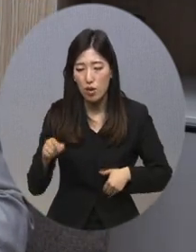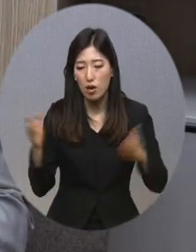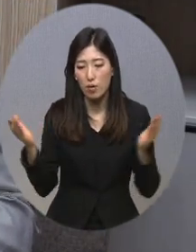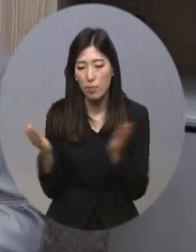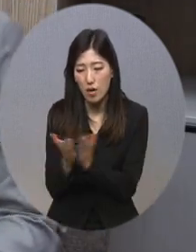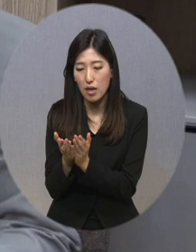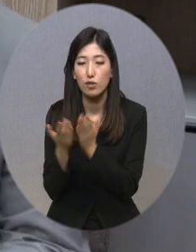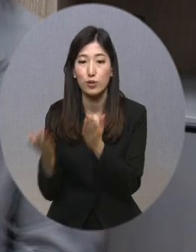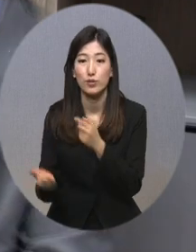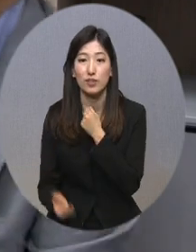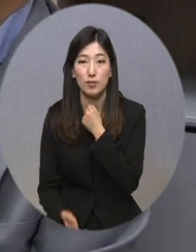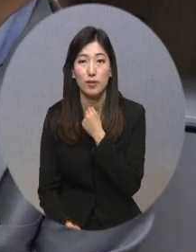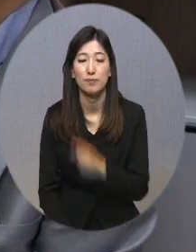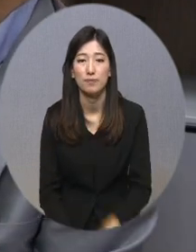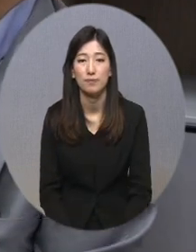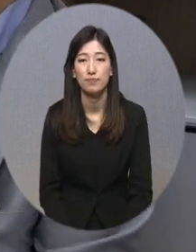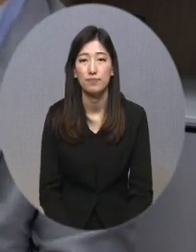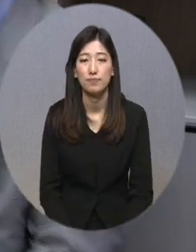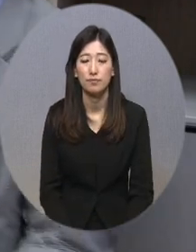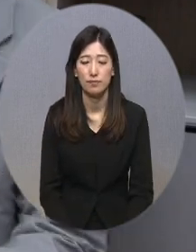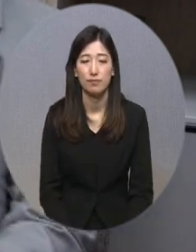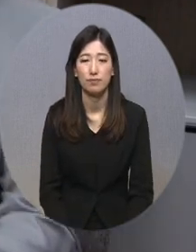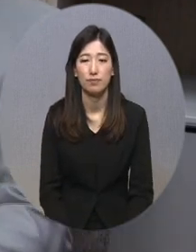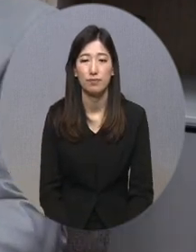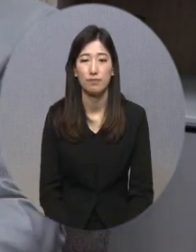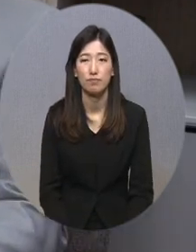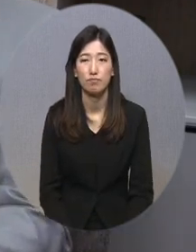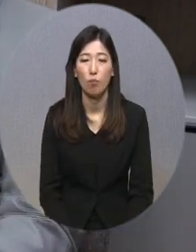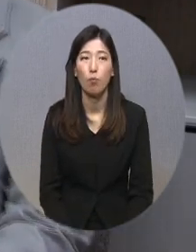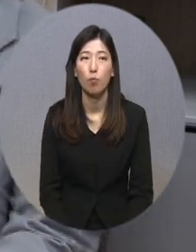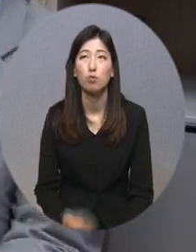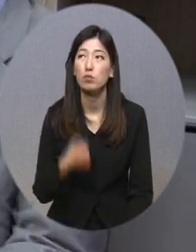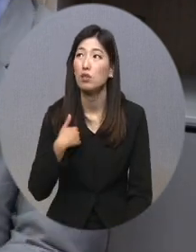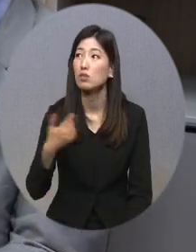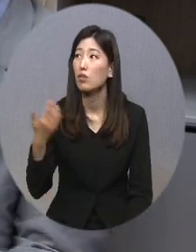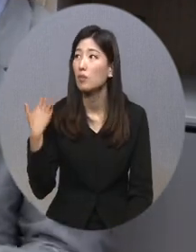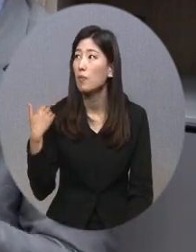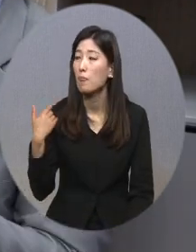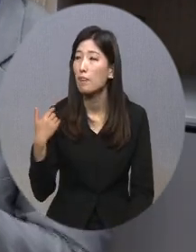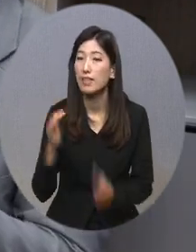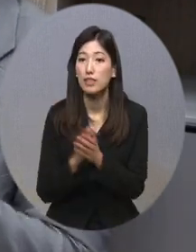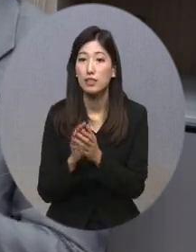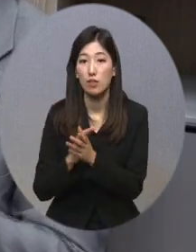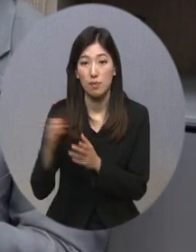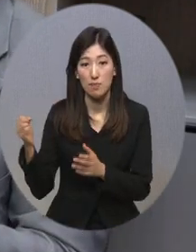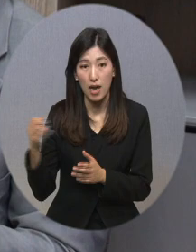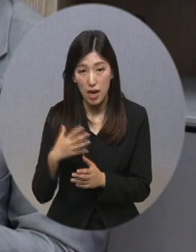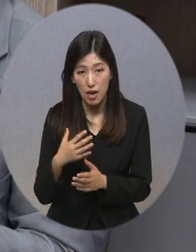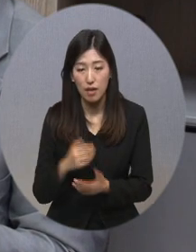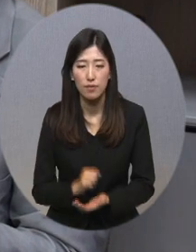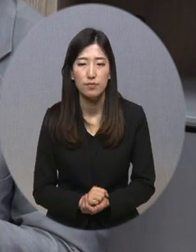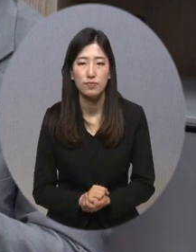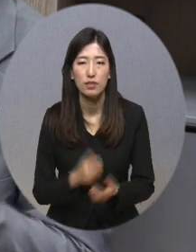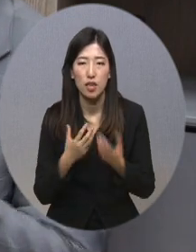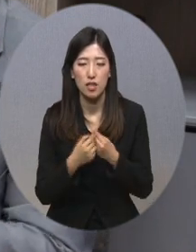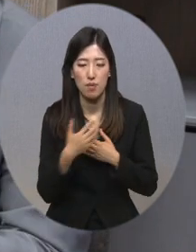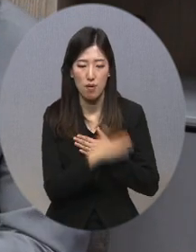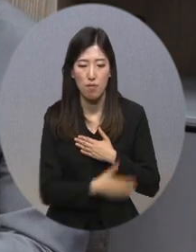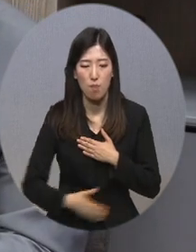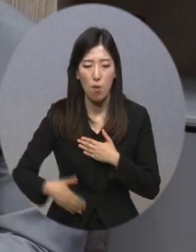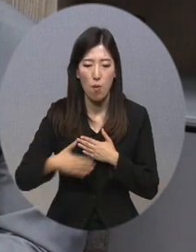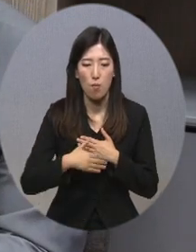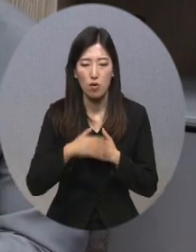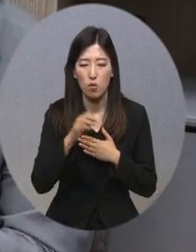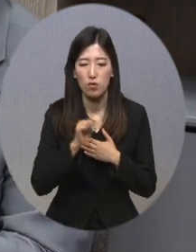전에 지인을 통해서 들은 내용인데요. 네. 신체가 불구는 아닌데 네. 말이